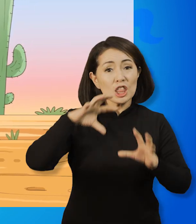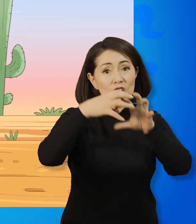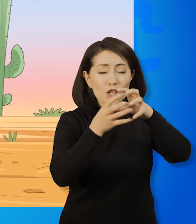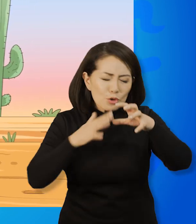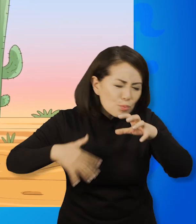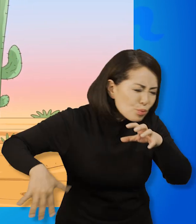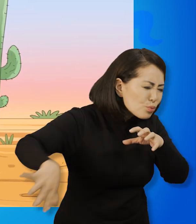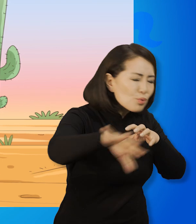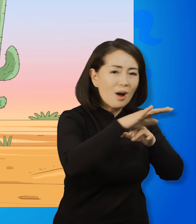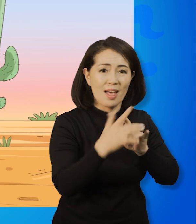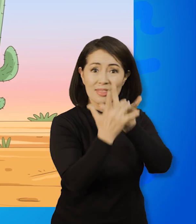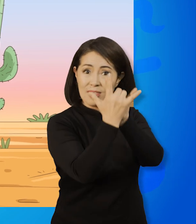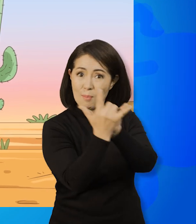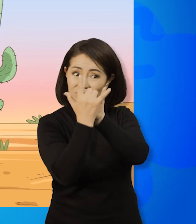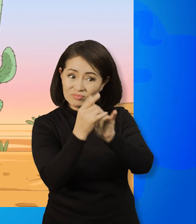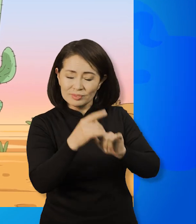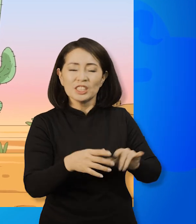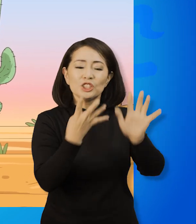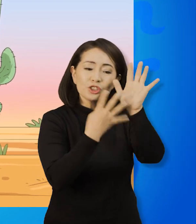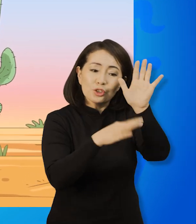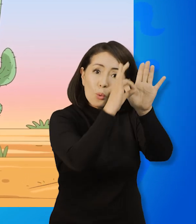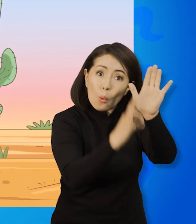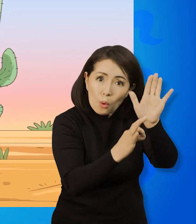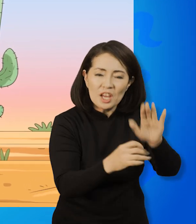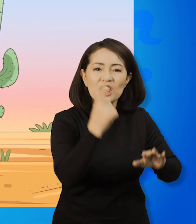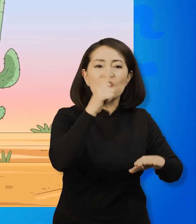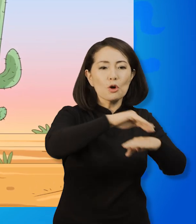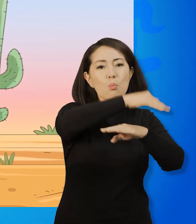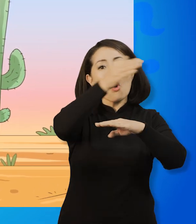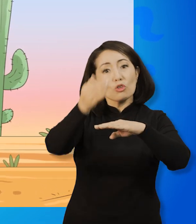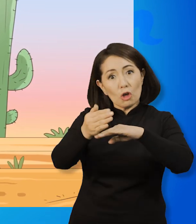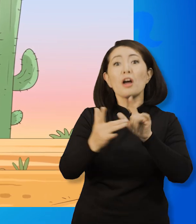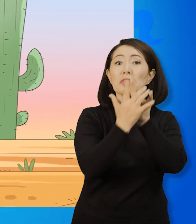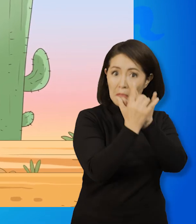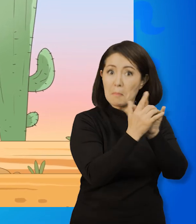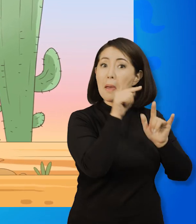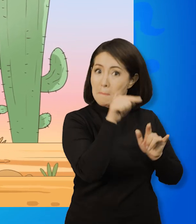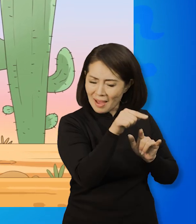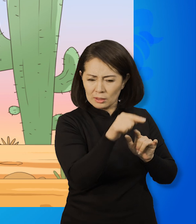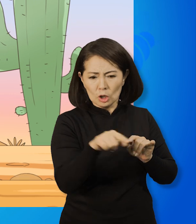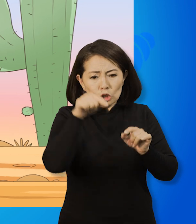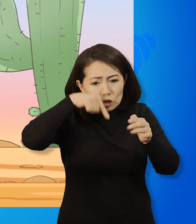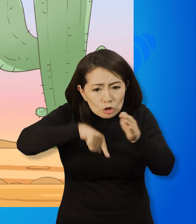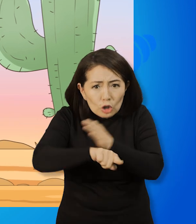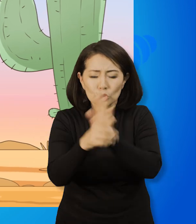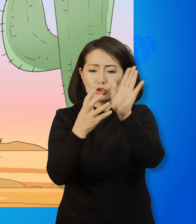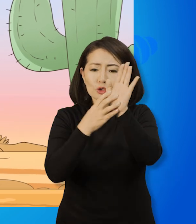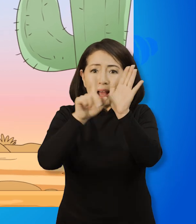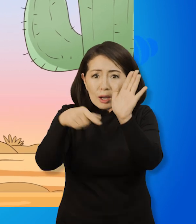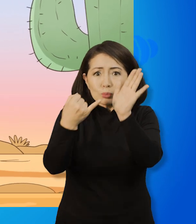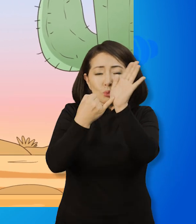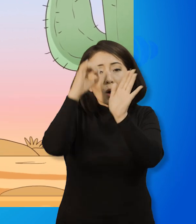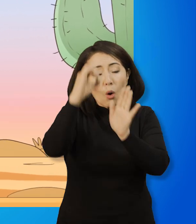Дэлхийн нийт тэмээний 90%-ийг наран тэмээ буюу нэг бүх тэмээ эзэлдэг бол 9.6%-ийг хос бүхтэй